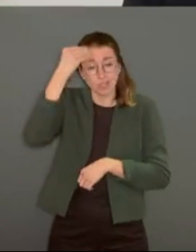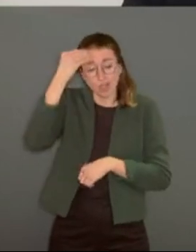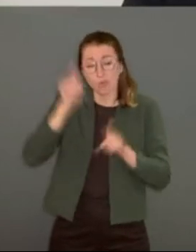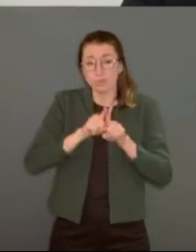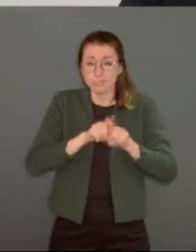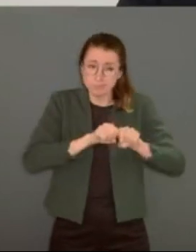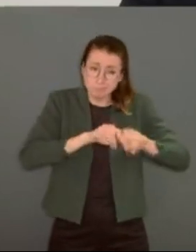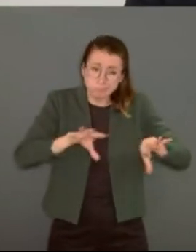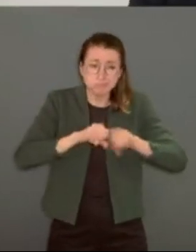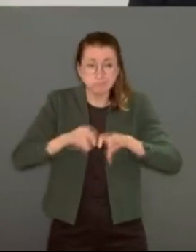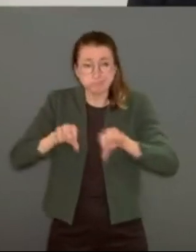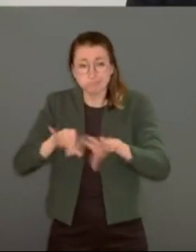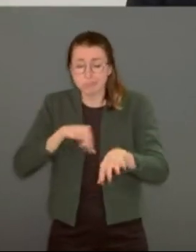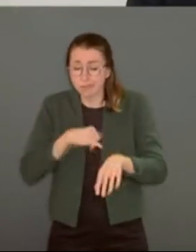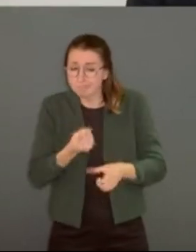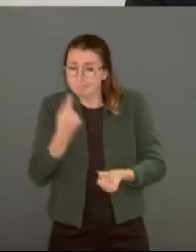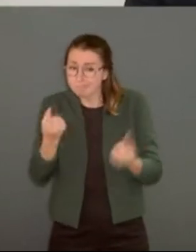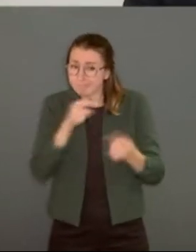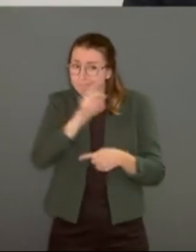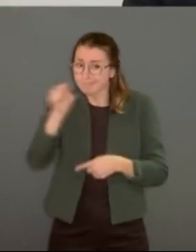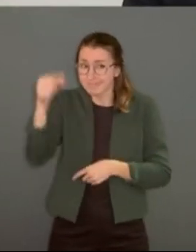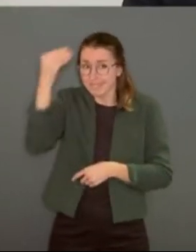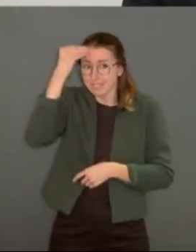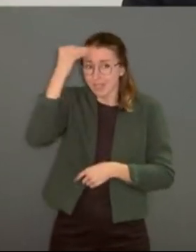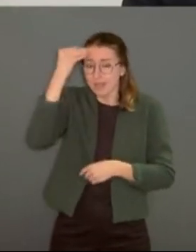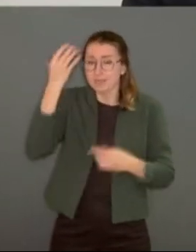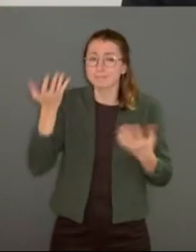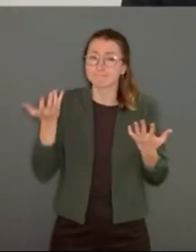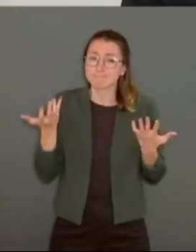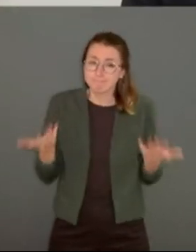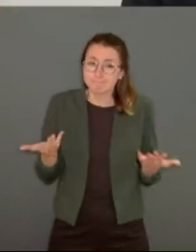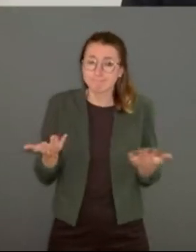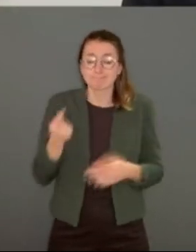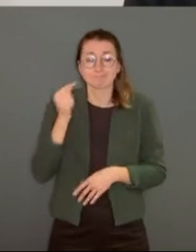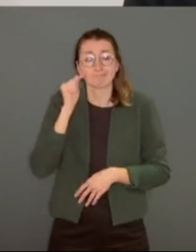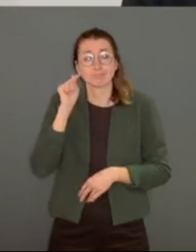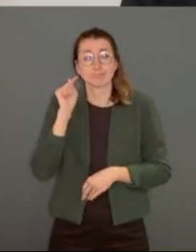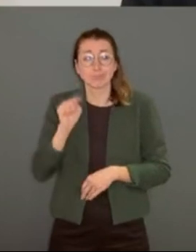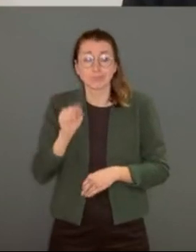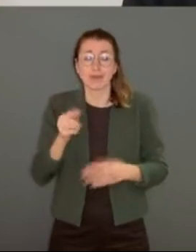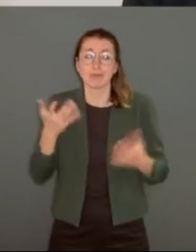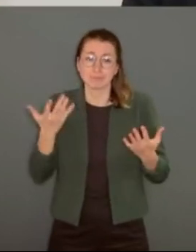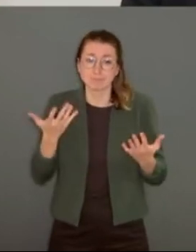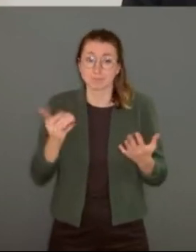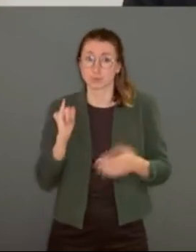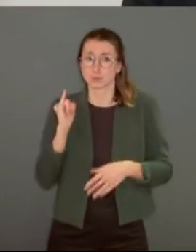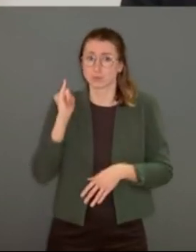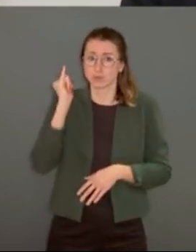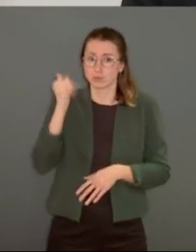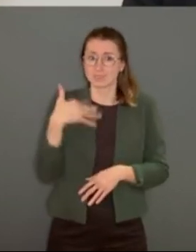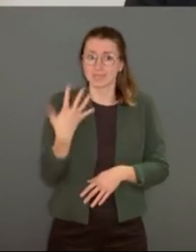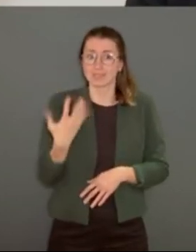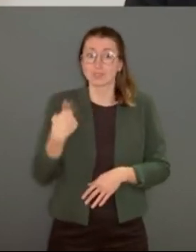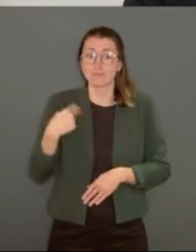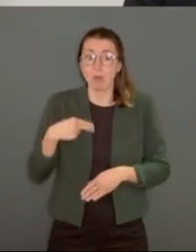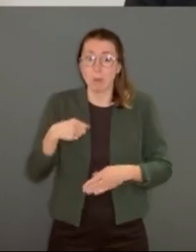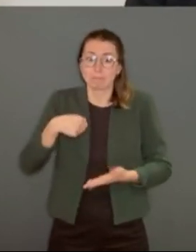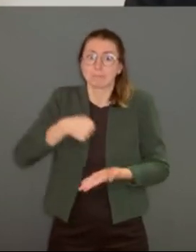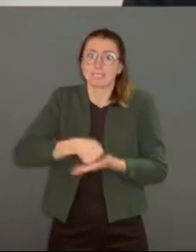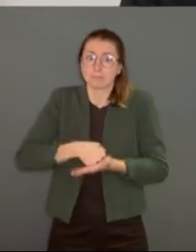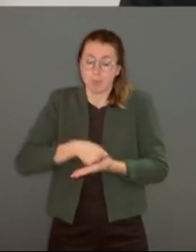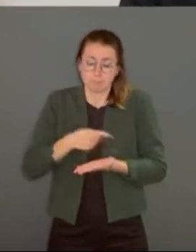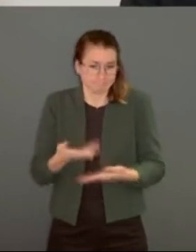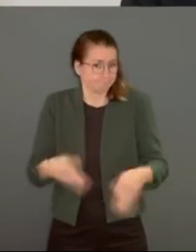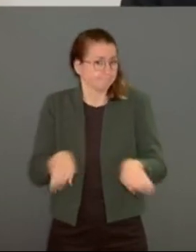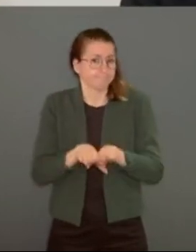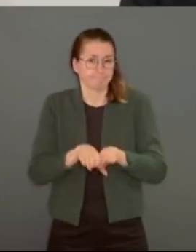contamination et on les laisse fermer à minima jusqu'au 15 novembre et puis avec des